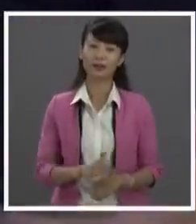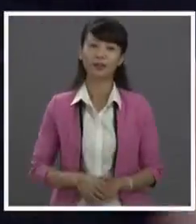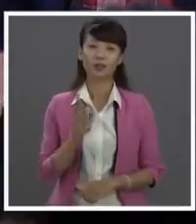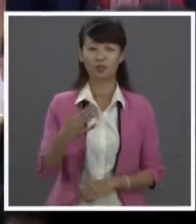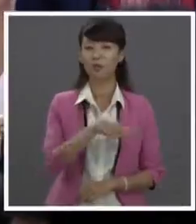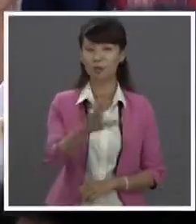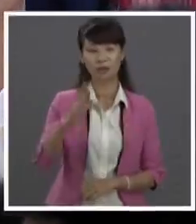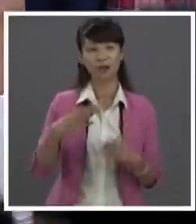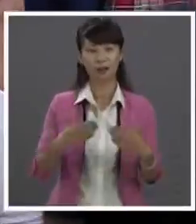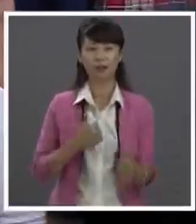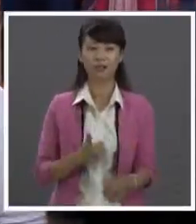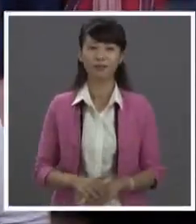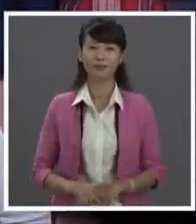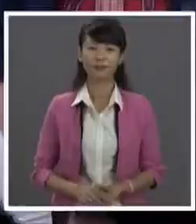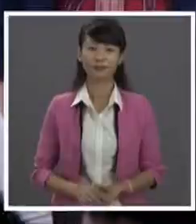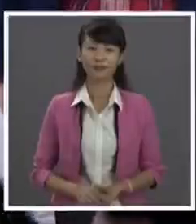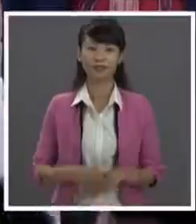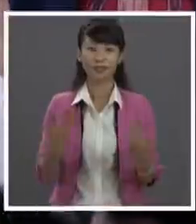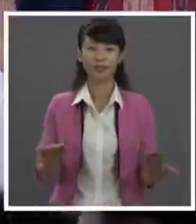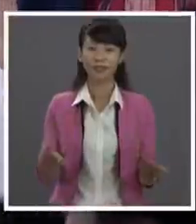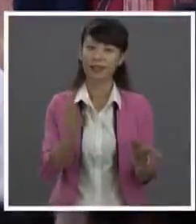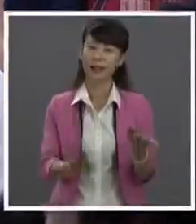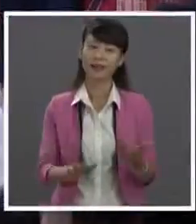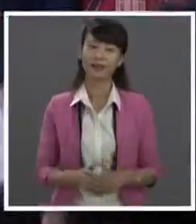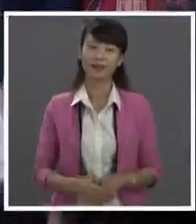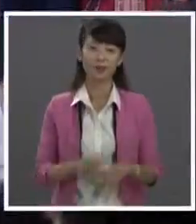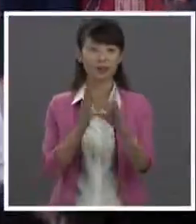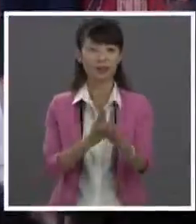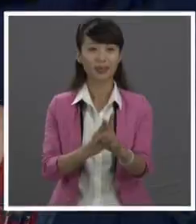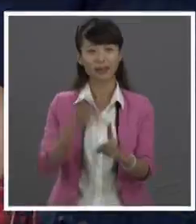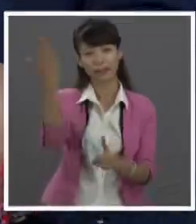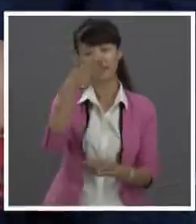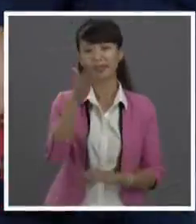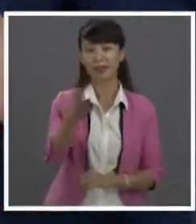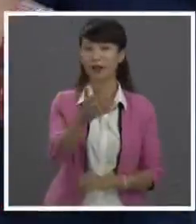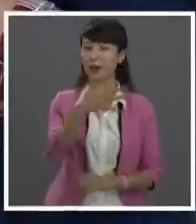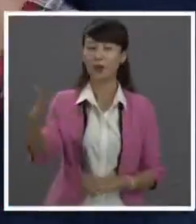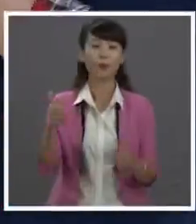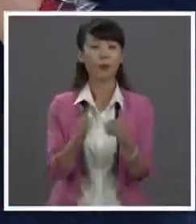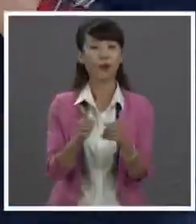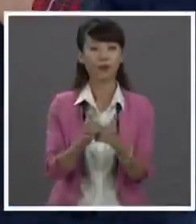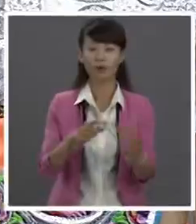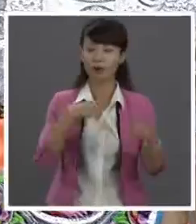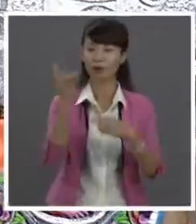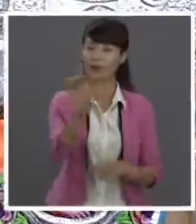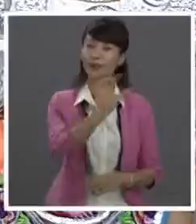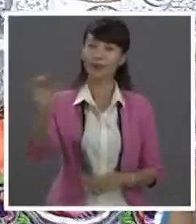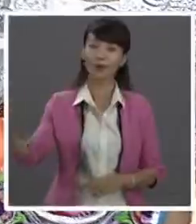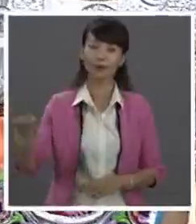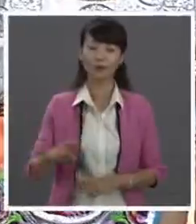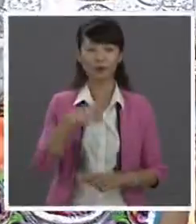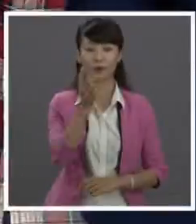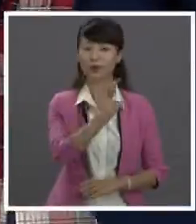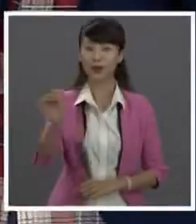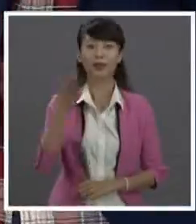天这些孩子们呢，要向电视机前包括现场的很多朋友说一句话，说这句话的前提是什么呢？他们是